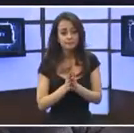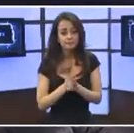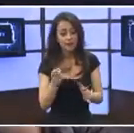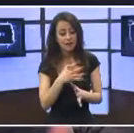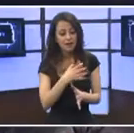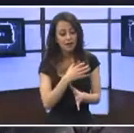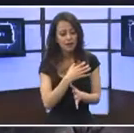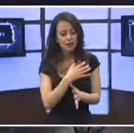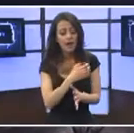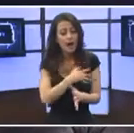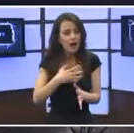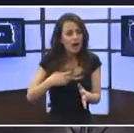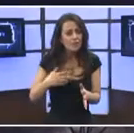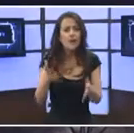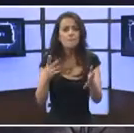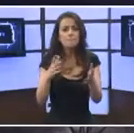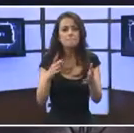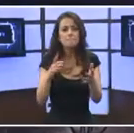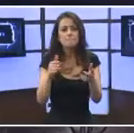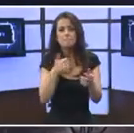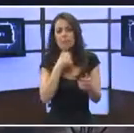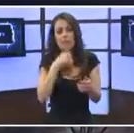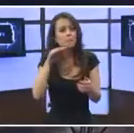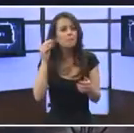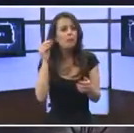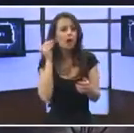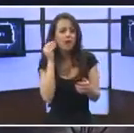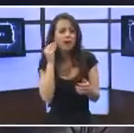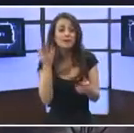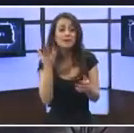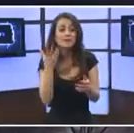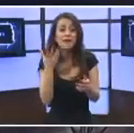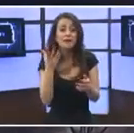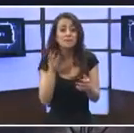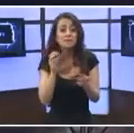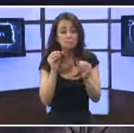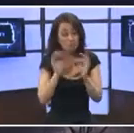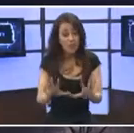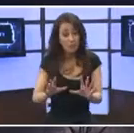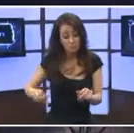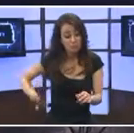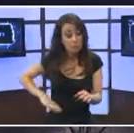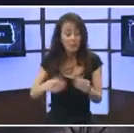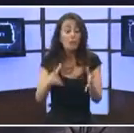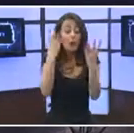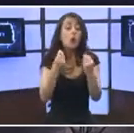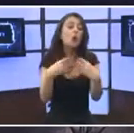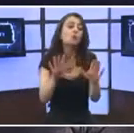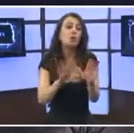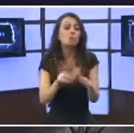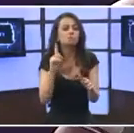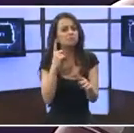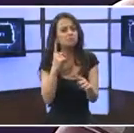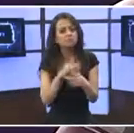babam, anneannesi, babaannesi, dedesi hepsi çok iyi bakıyor ama olmuyor yine i̇şte olmuyor. Aklın kalıyor olmaz. Yine kalıyor. Bir de burada yani.